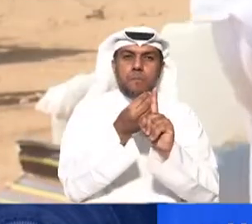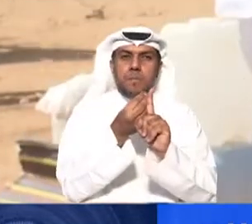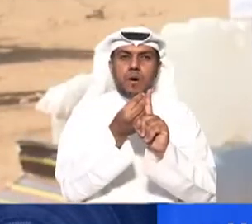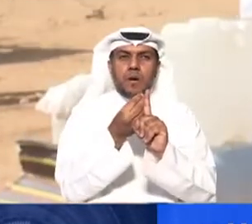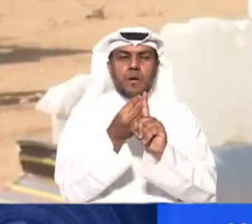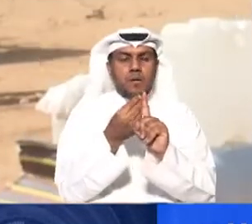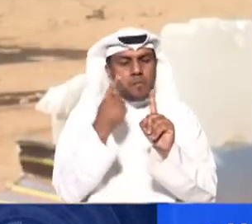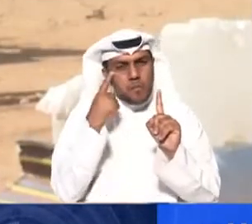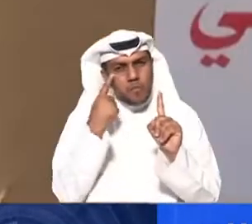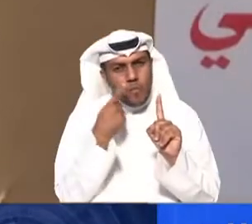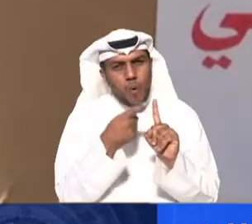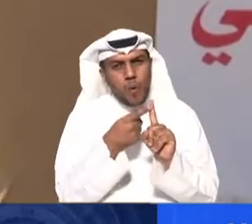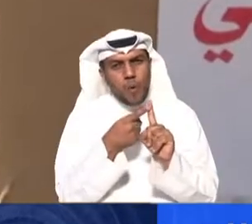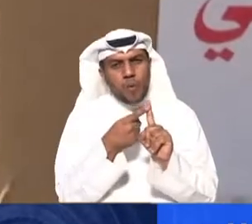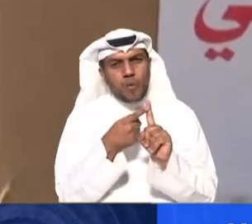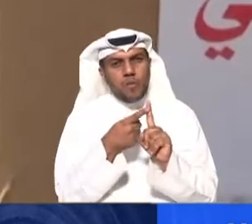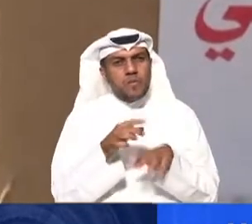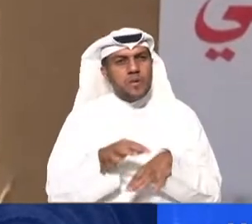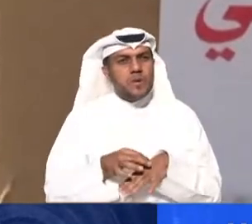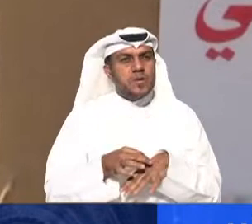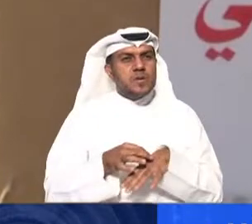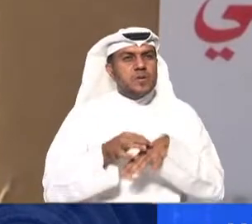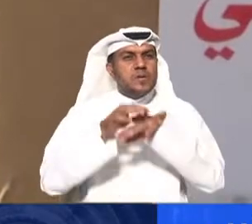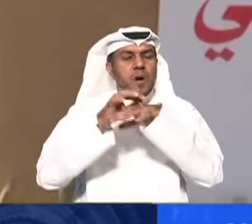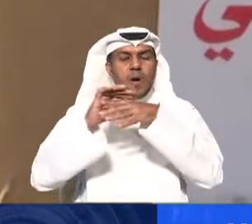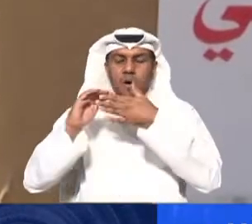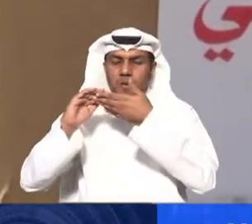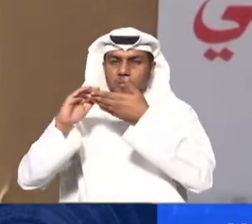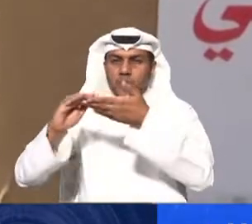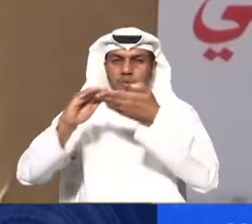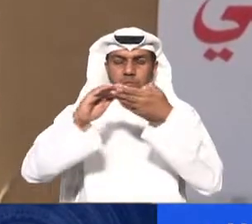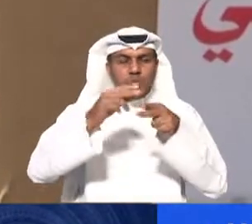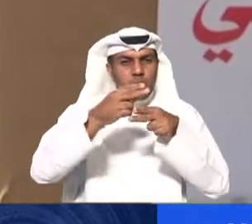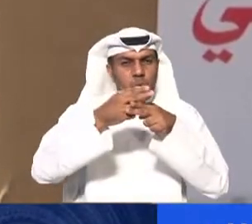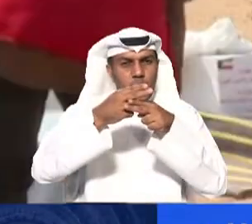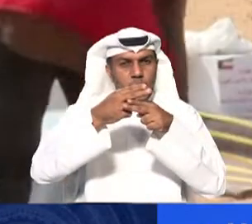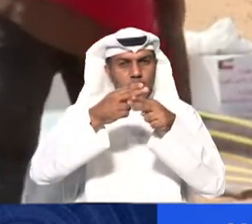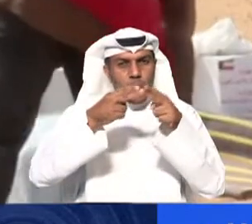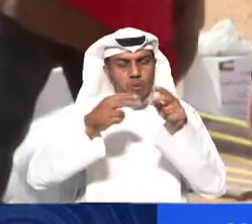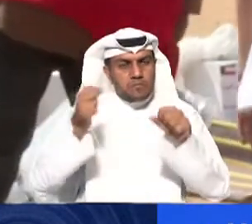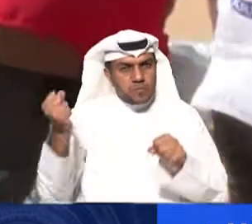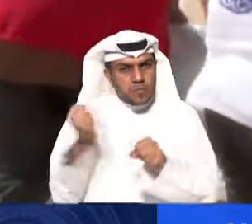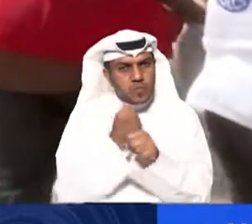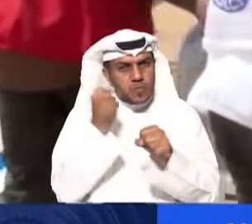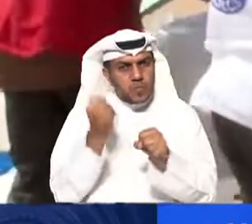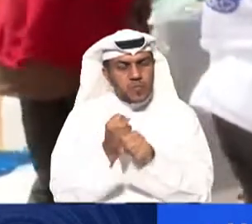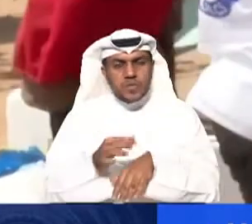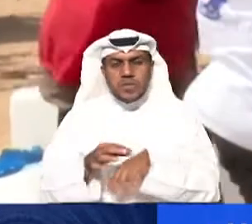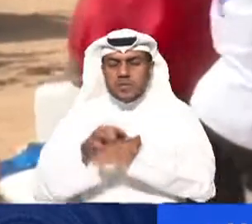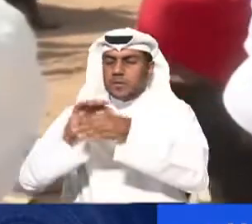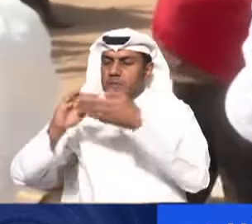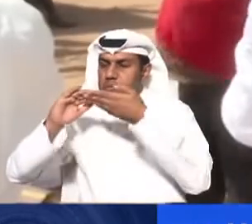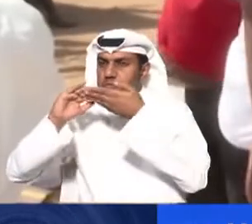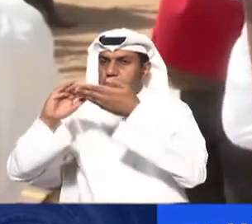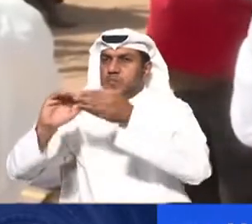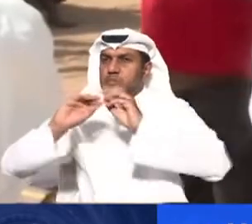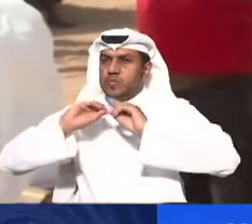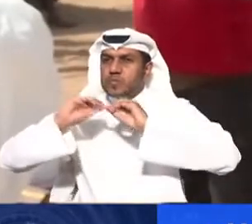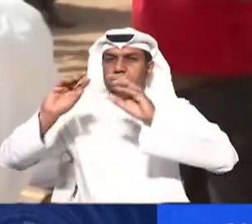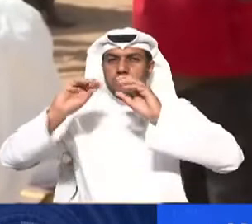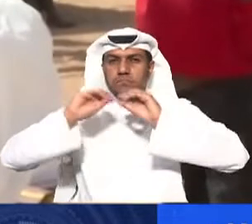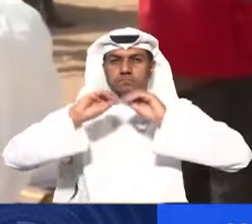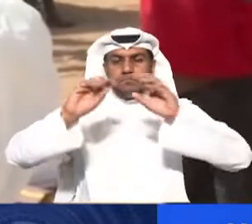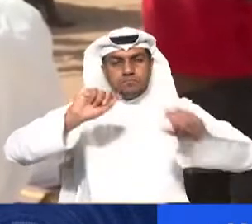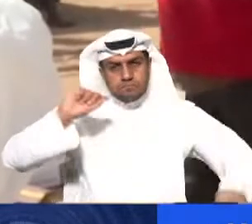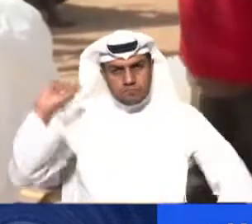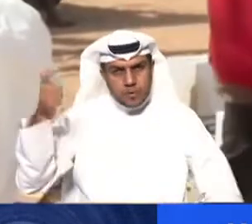أصبح رمزا من رموز الإنسانية بعد أن أصبحت دولة الكويت في عهده مركزا للعمل الإنساني وسباقة